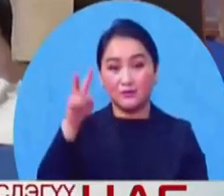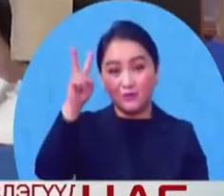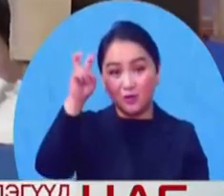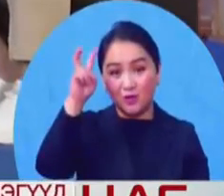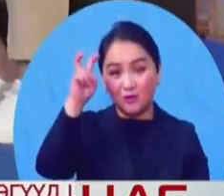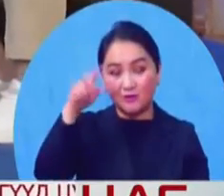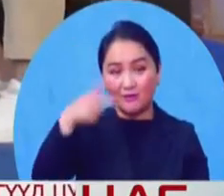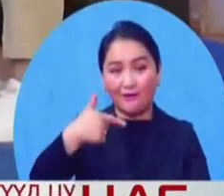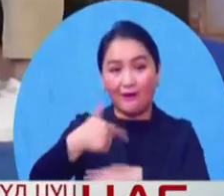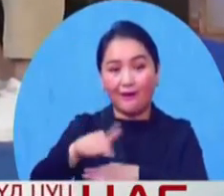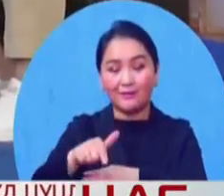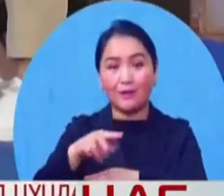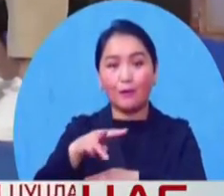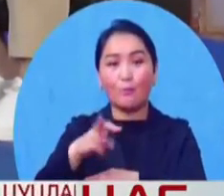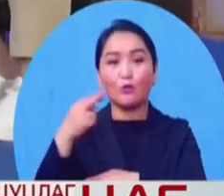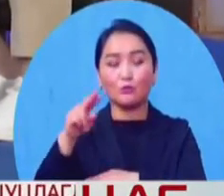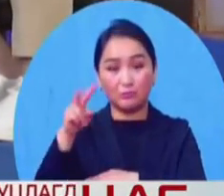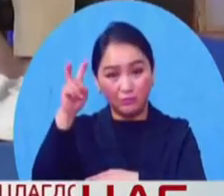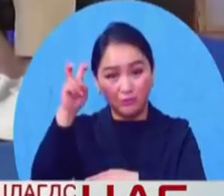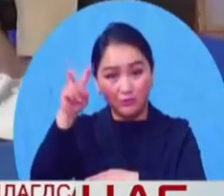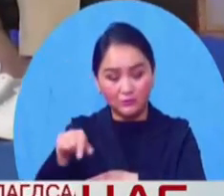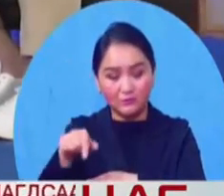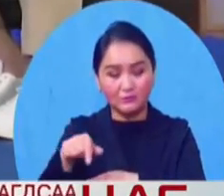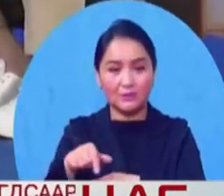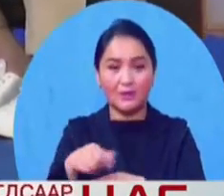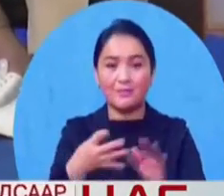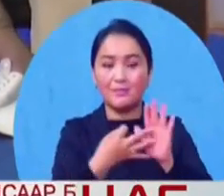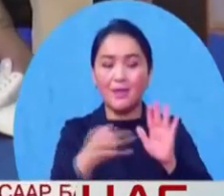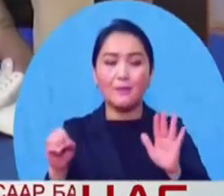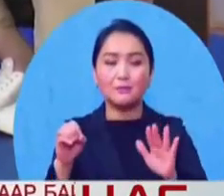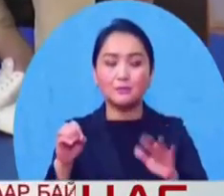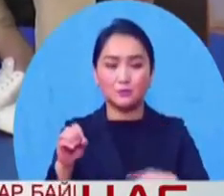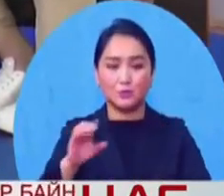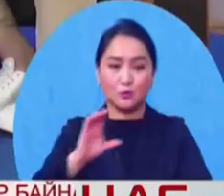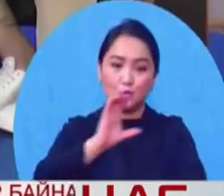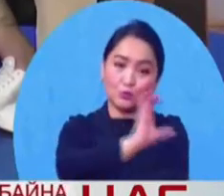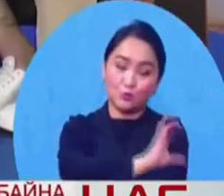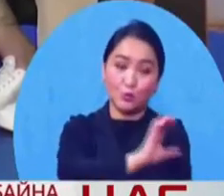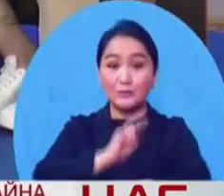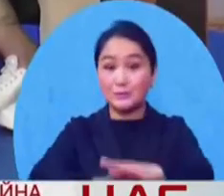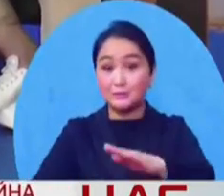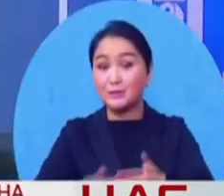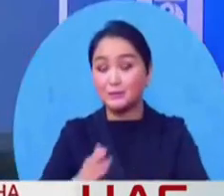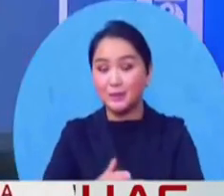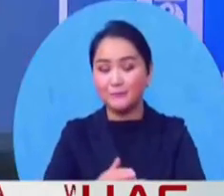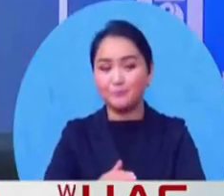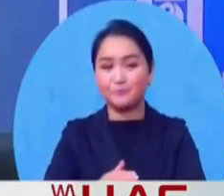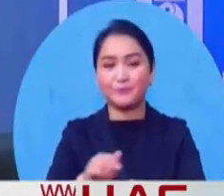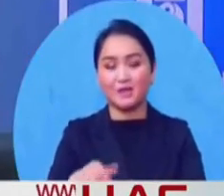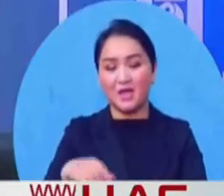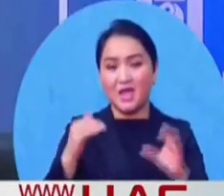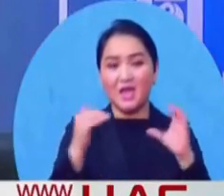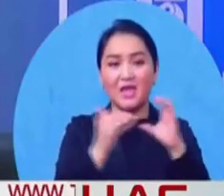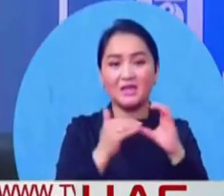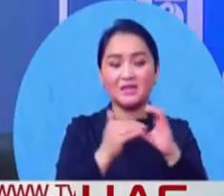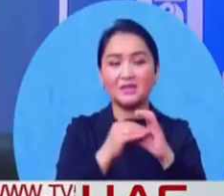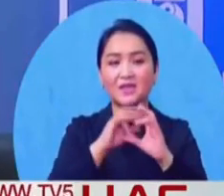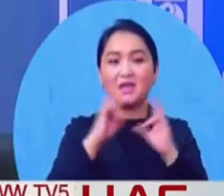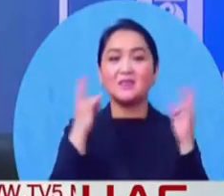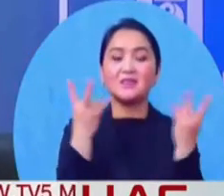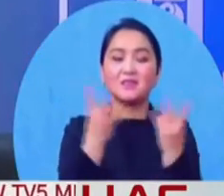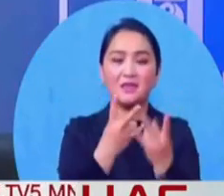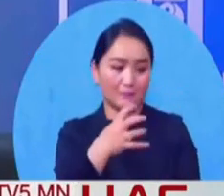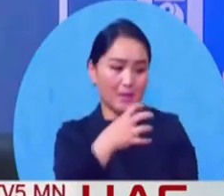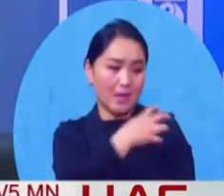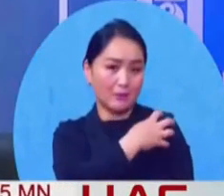Энийг энэ жил бид нар одоо Эрдэнтийн үйлдвэрийн нийгмийн одоо хариуцлагын хүрээнд сангуужуулж байгаа. Эхэлсэн үйл